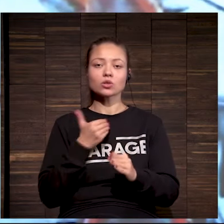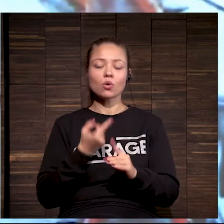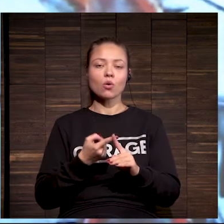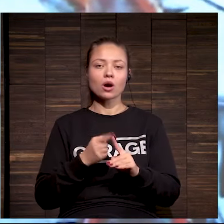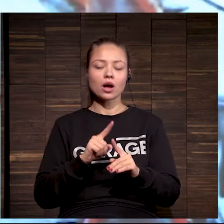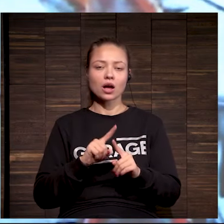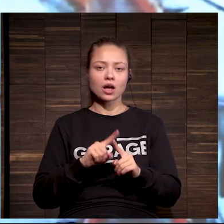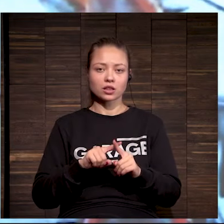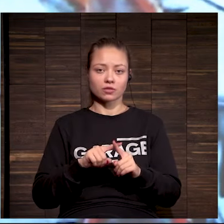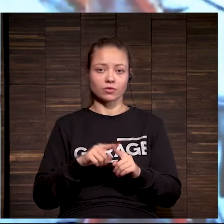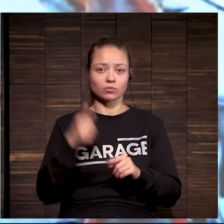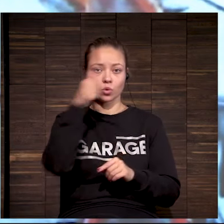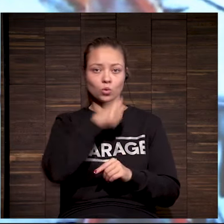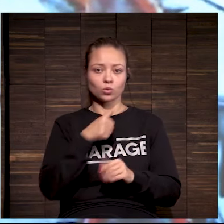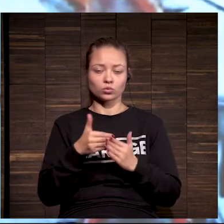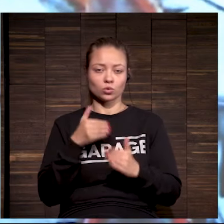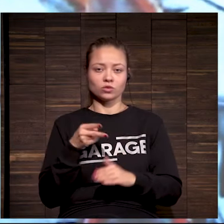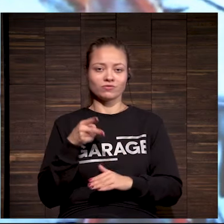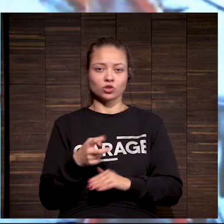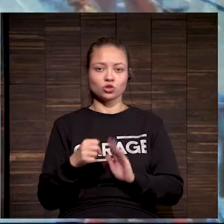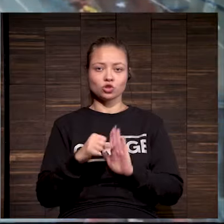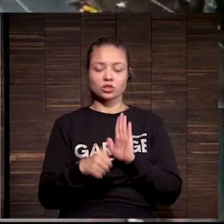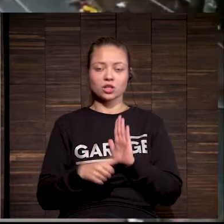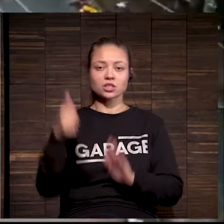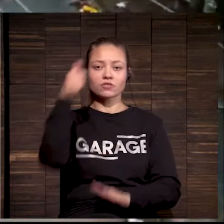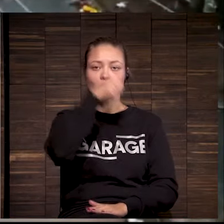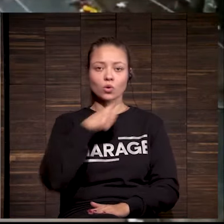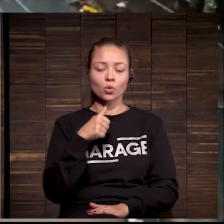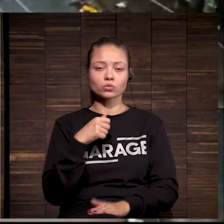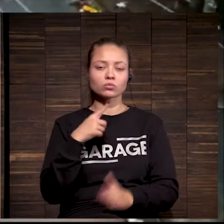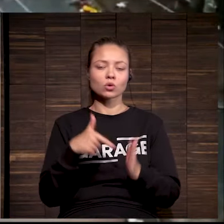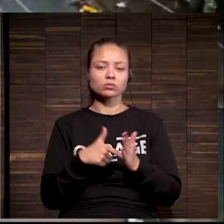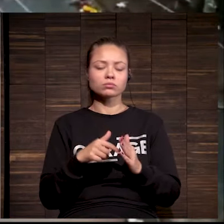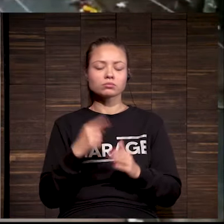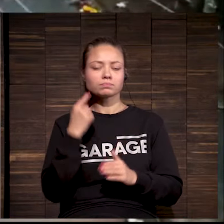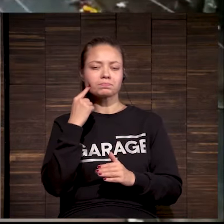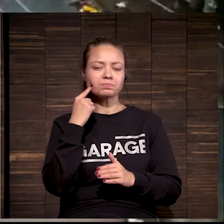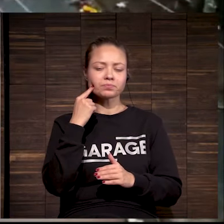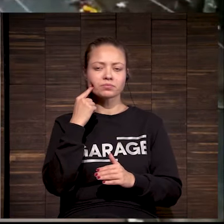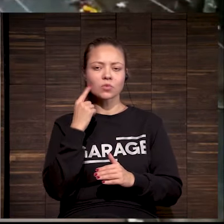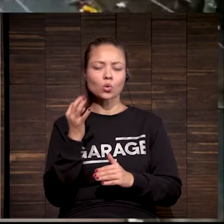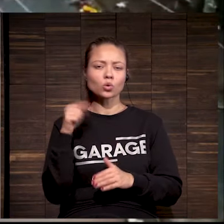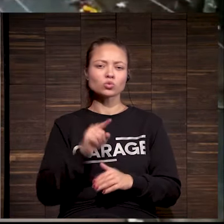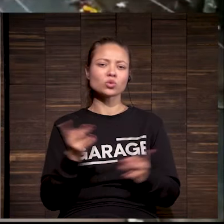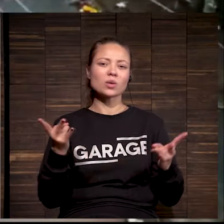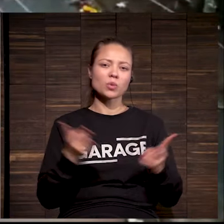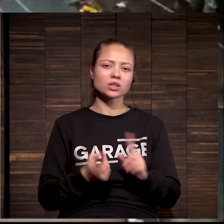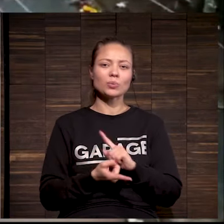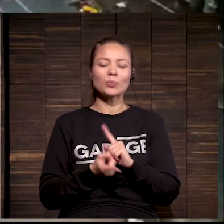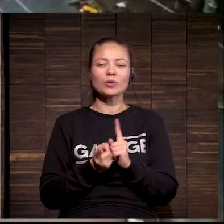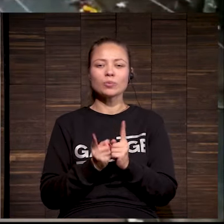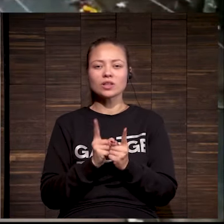мнения до этого года до 2016 года город много задумался о том что необходимо поменять